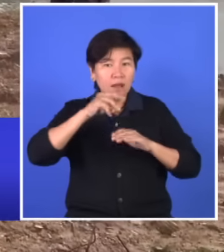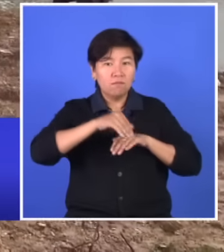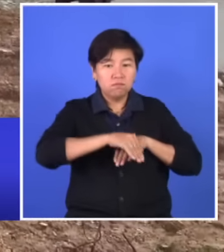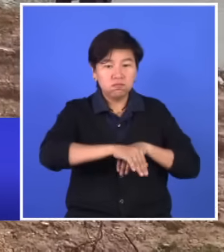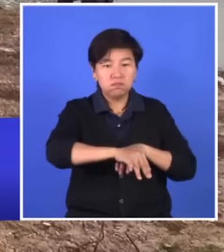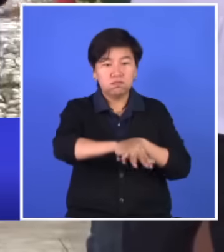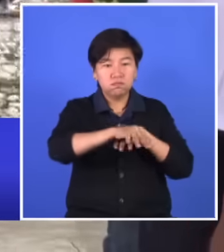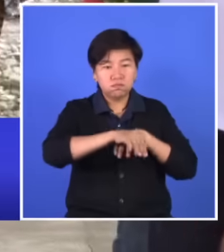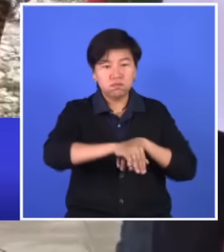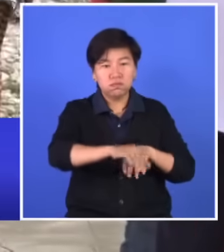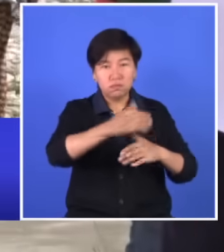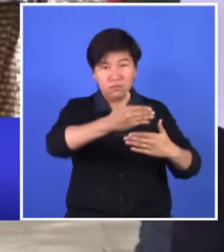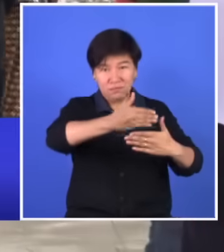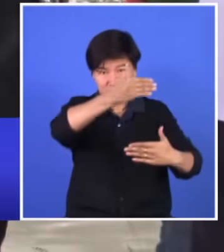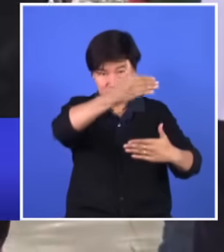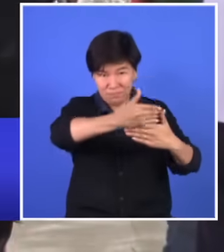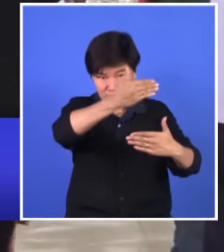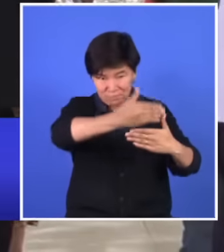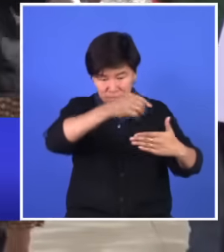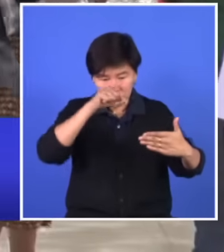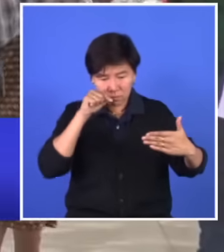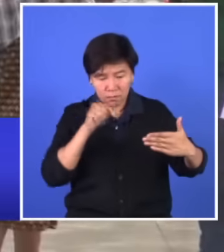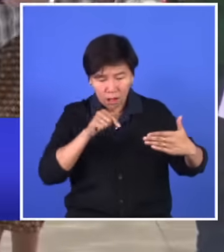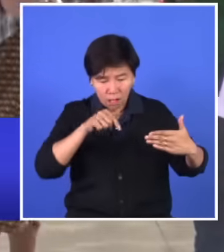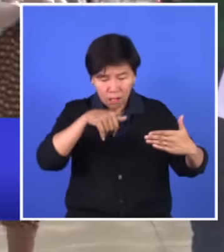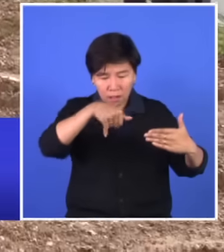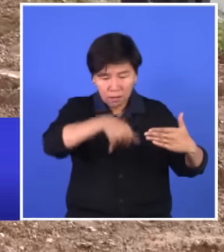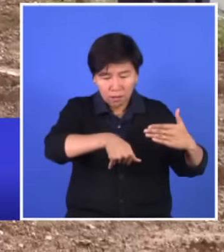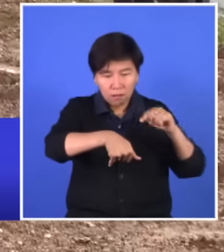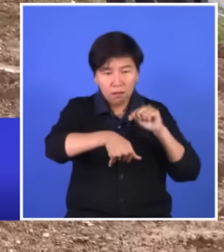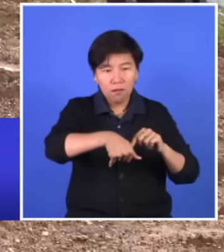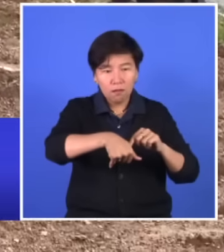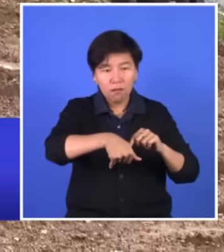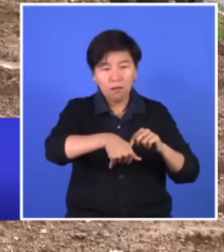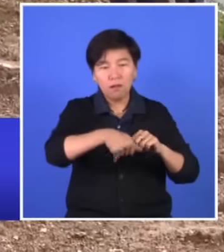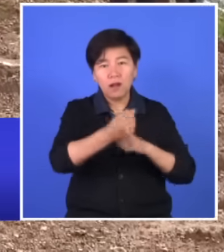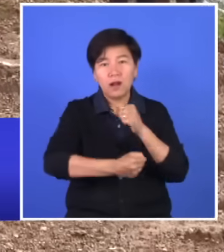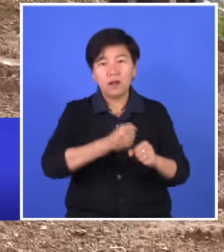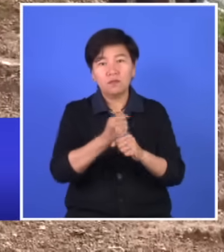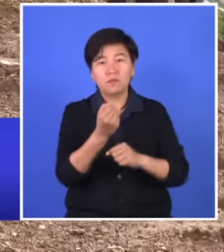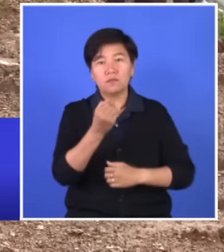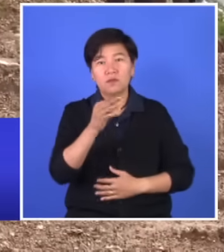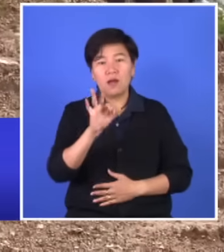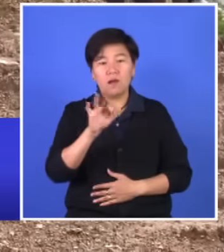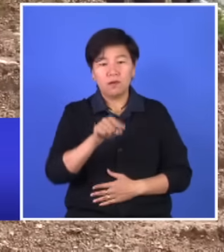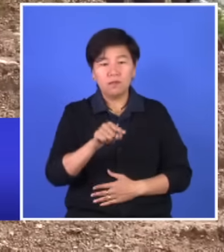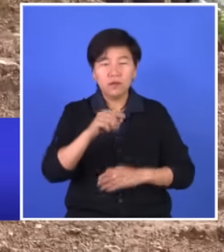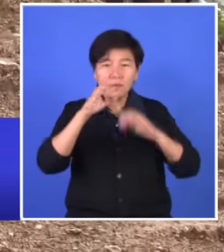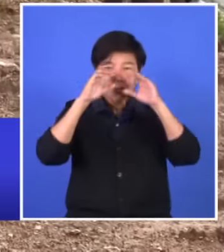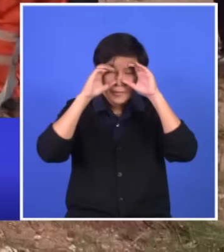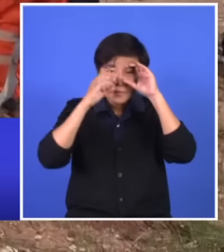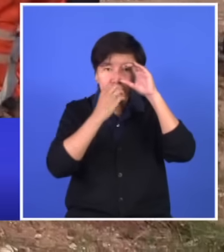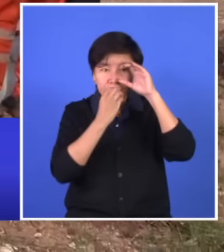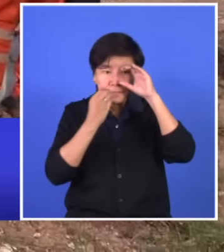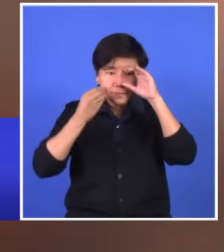น้ำอ่ะค่ะพบร่างนายสุกฤตศุภนามอายุ 19ปีจมอยู่นะคะแล้วก็มีอุปกรณ์หาปลาหลาย